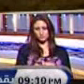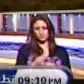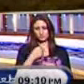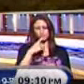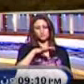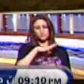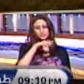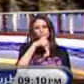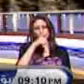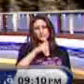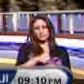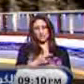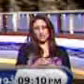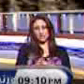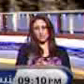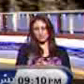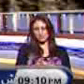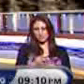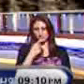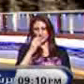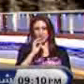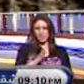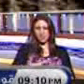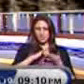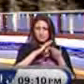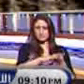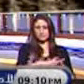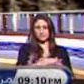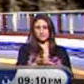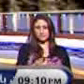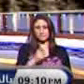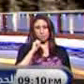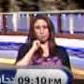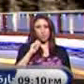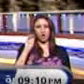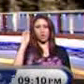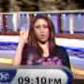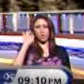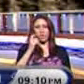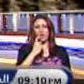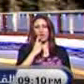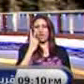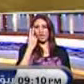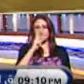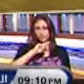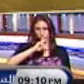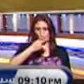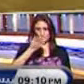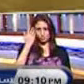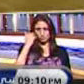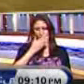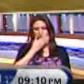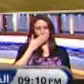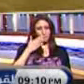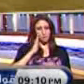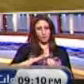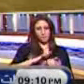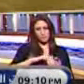امام المجلس المحلي بلطرش وديوان عام المحافظه علشان كان في 2012 في شهر رمضان اللي فات